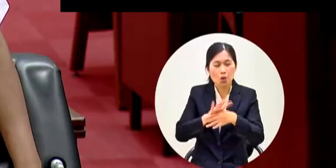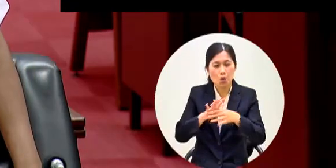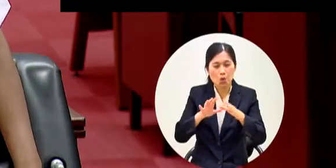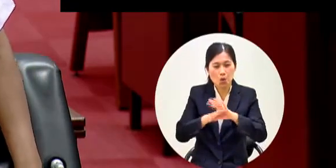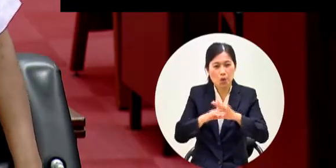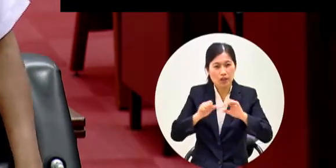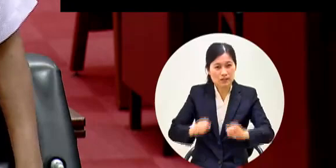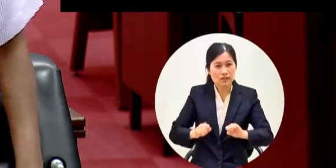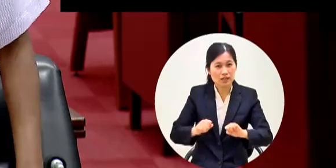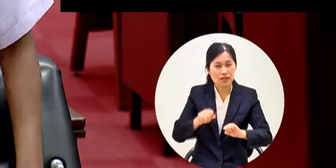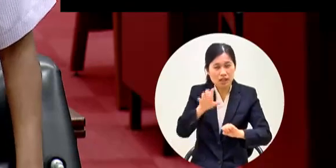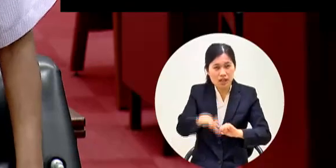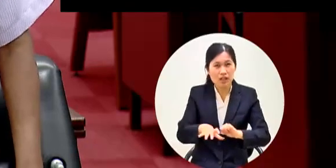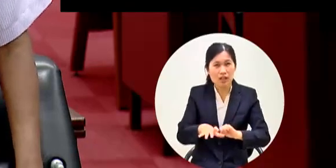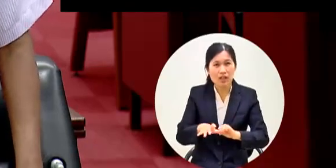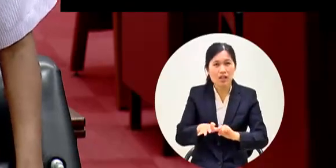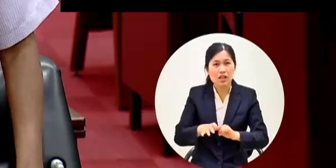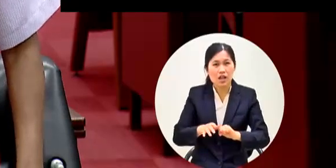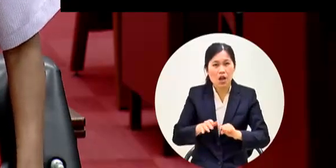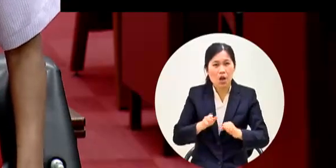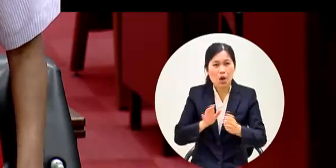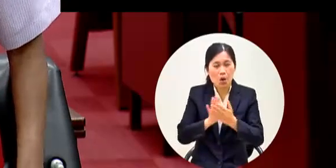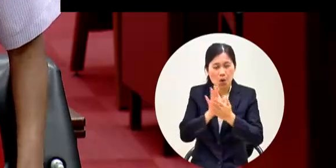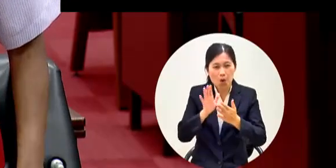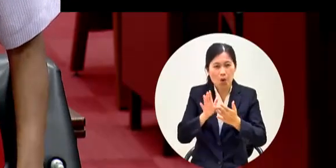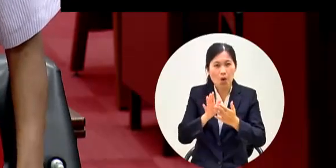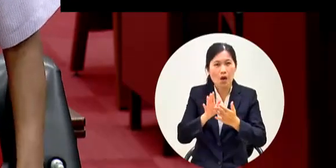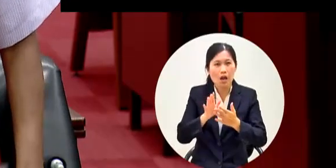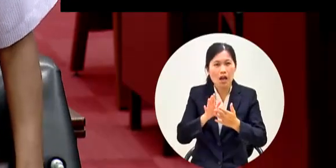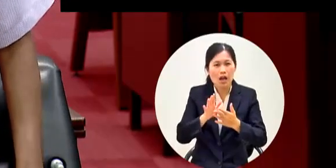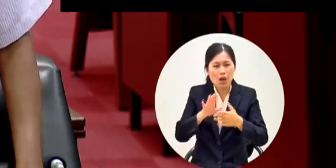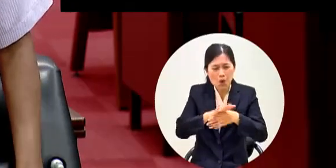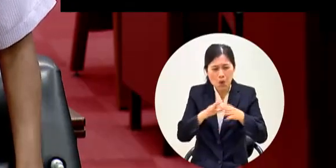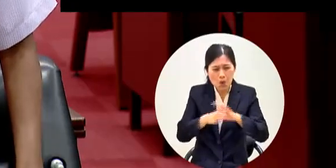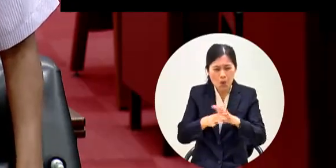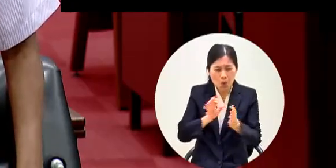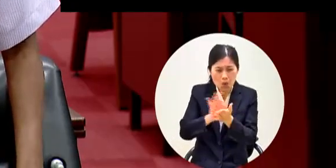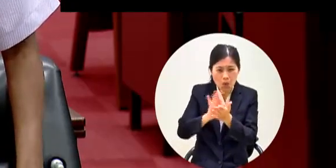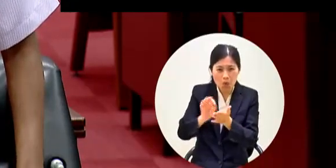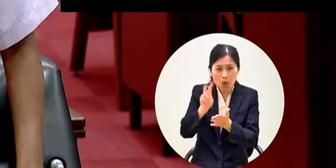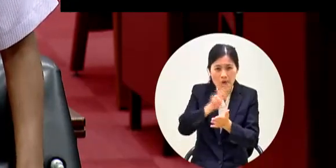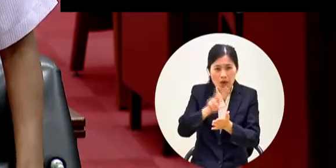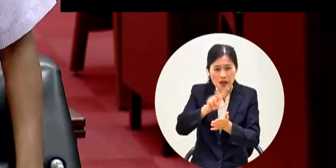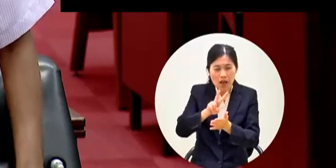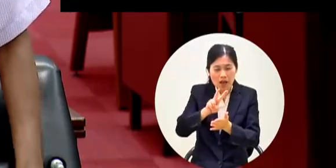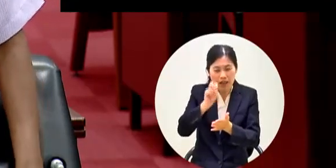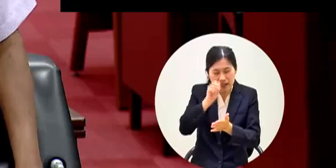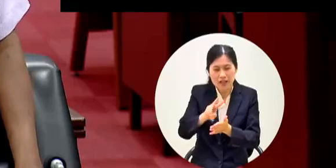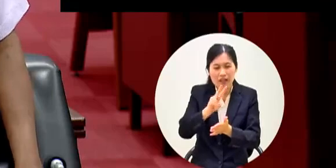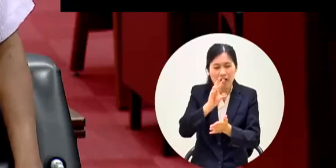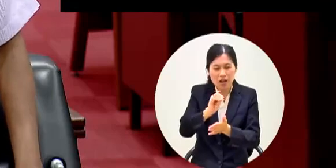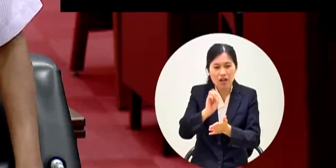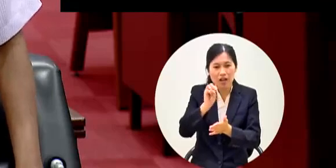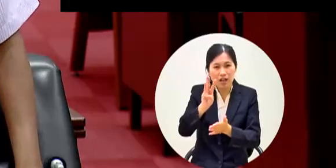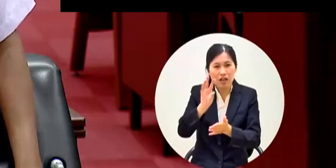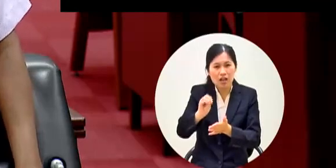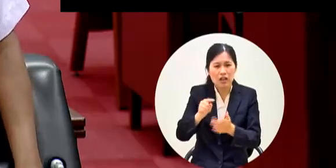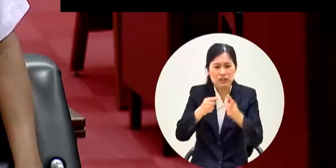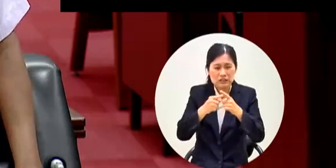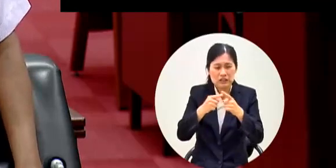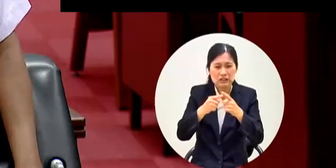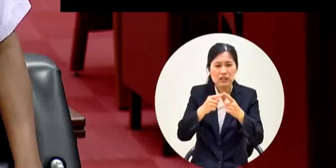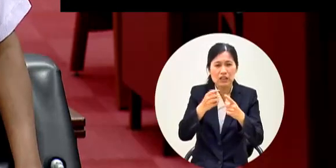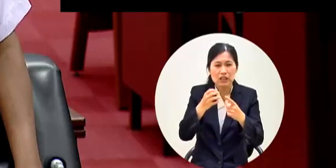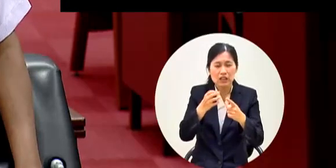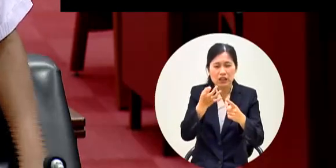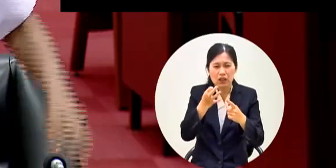奇美六龟，还有我们三个园区。经费要一定要增加，好，这个部分就